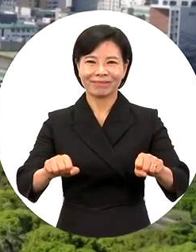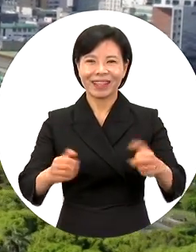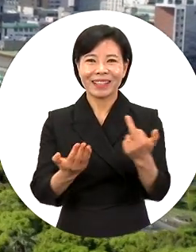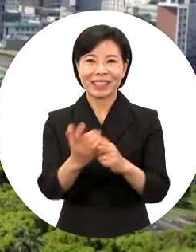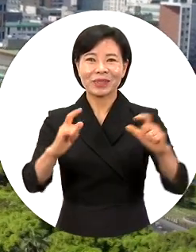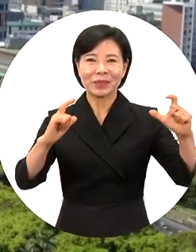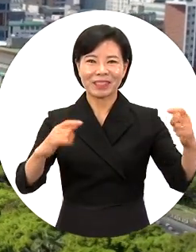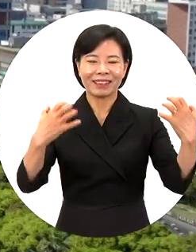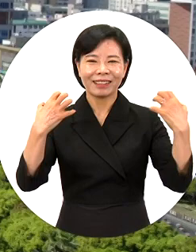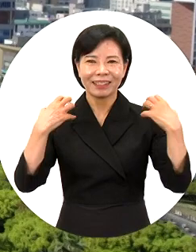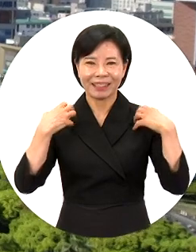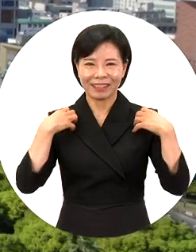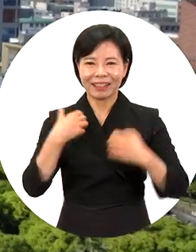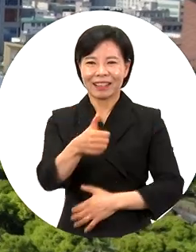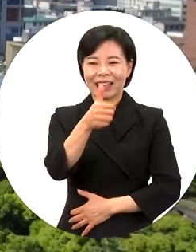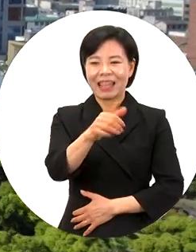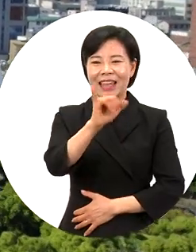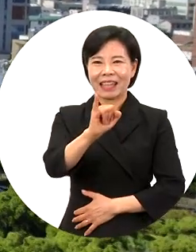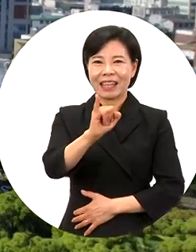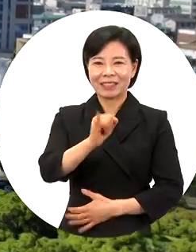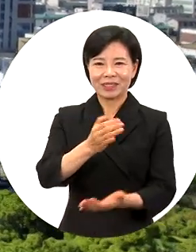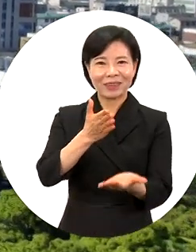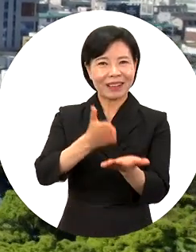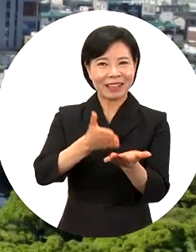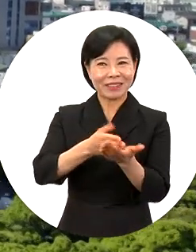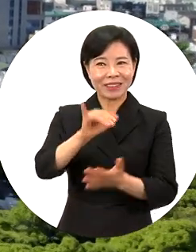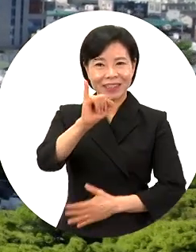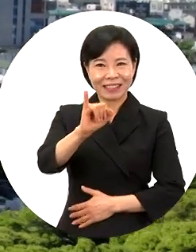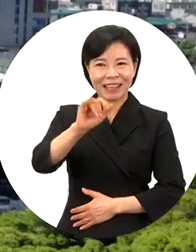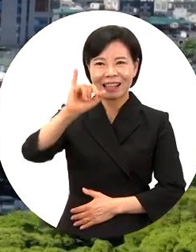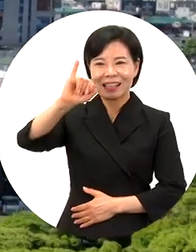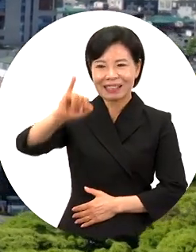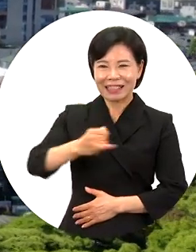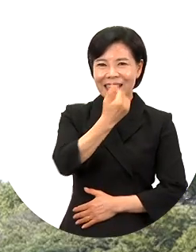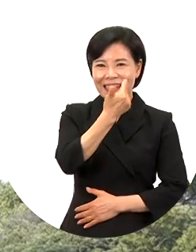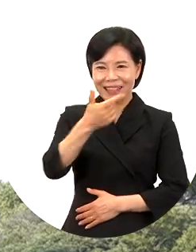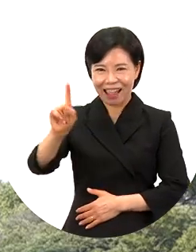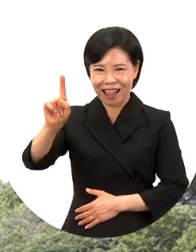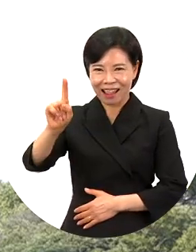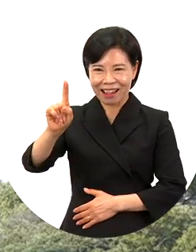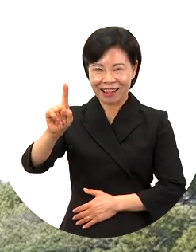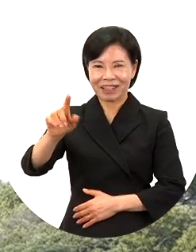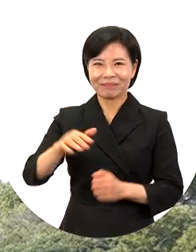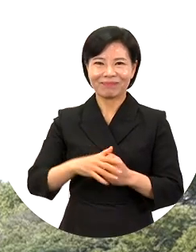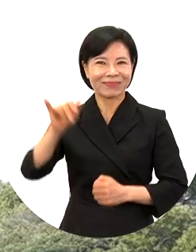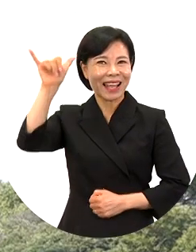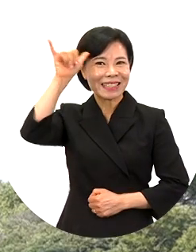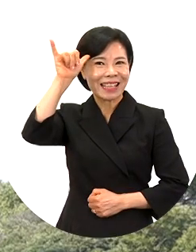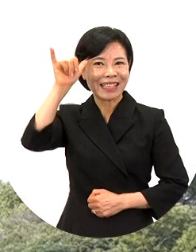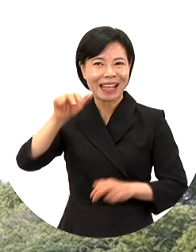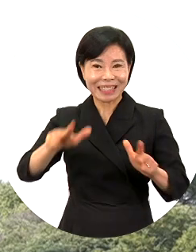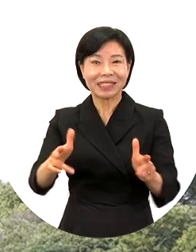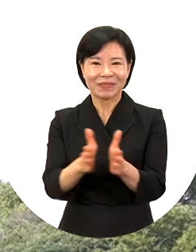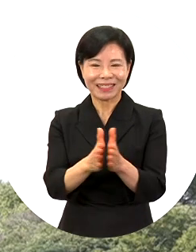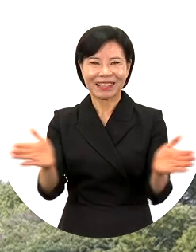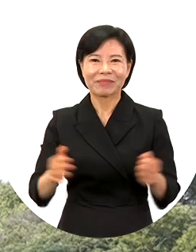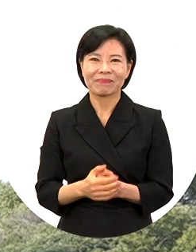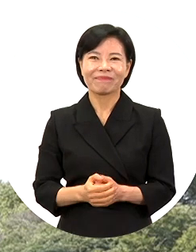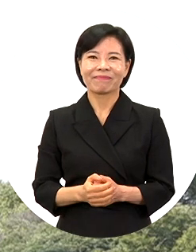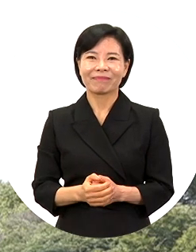안녕하세요. 제주특별자치도 AI 아나운서 제이나입니다. 이번 주 위클리 제주